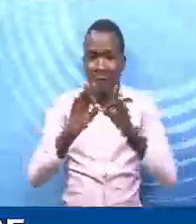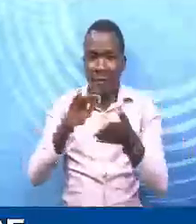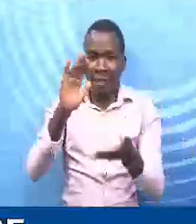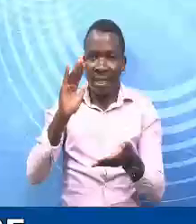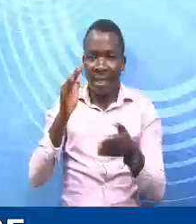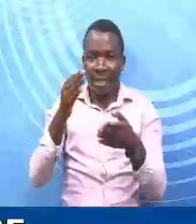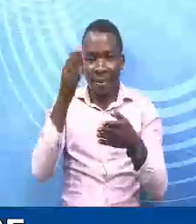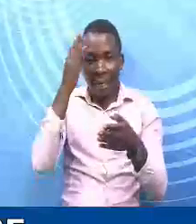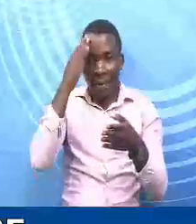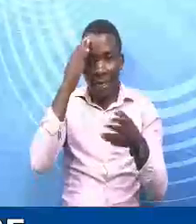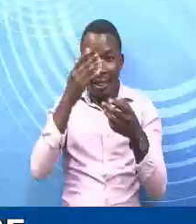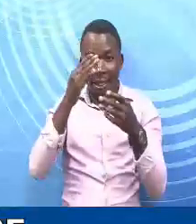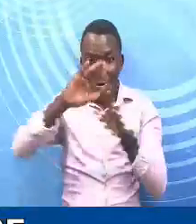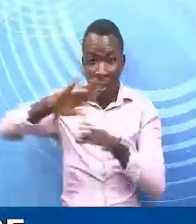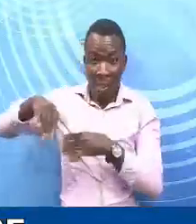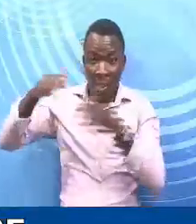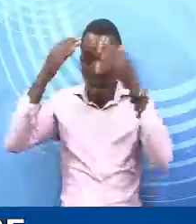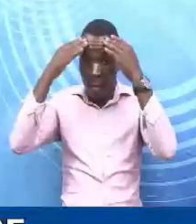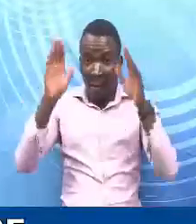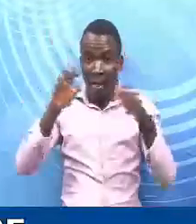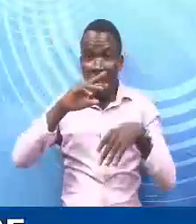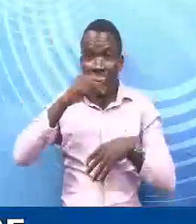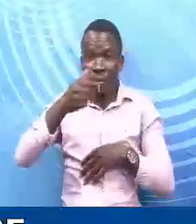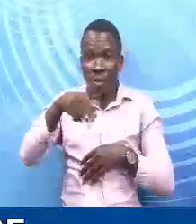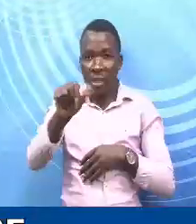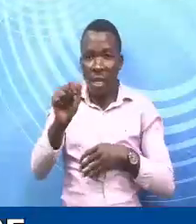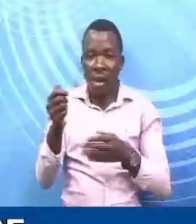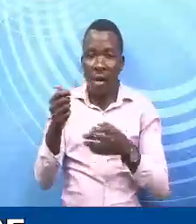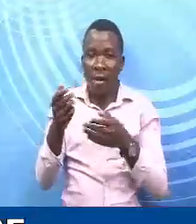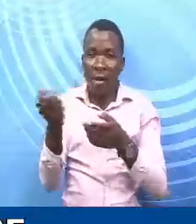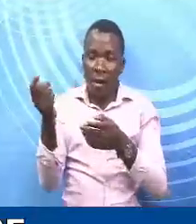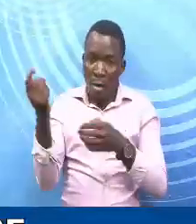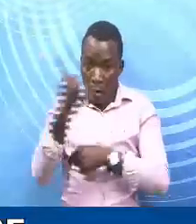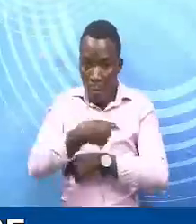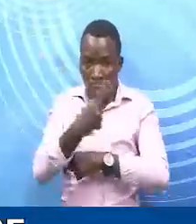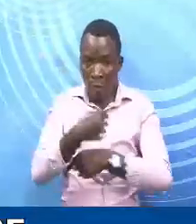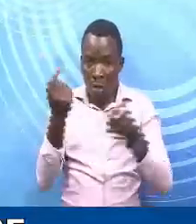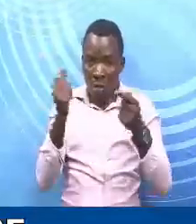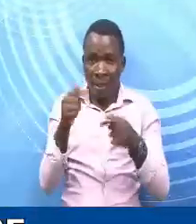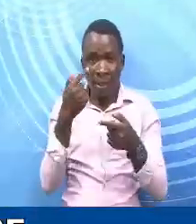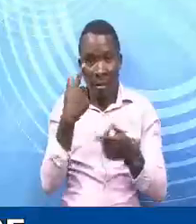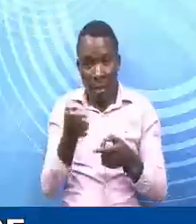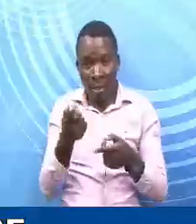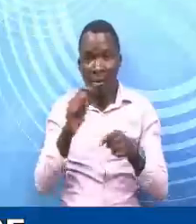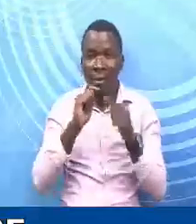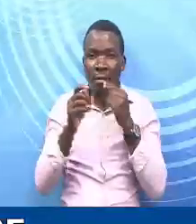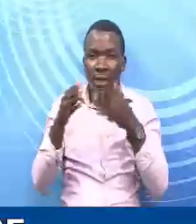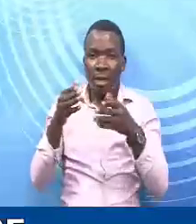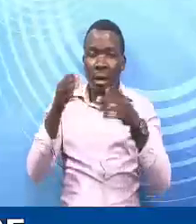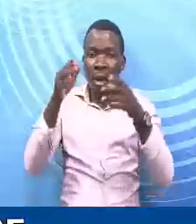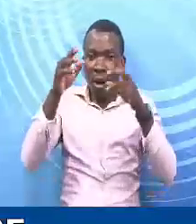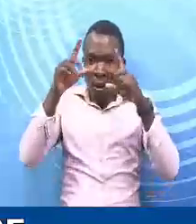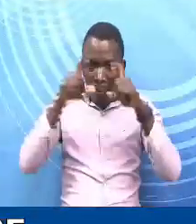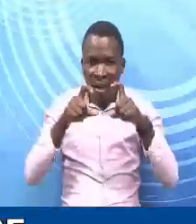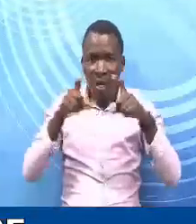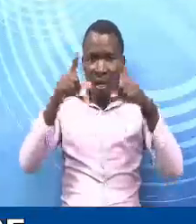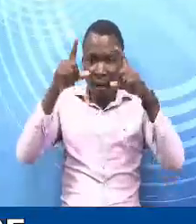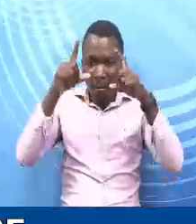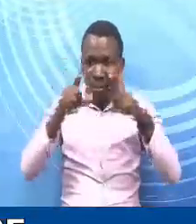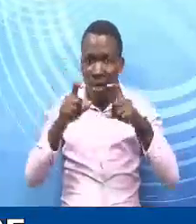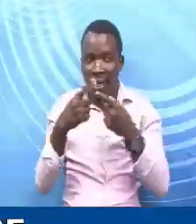Barakizi uretse ko njye ntamenya igisubizo cyabo, bahora baza kukireba n'abanyamakuru bagafotora, ariko twe twabuze,